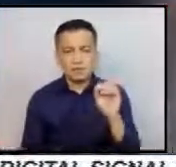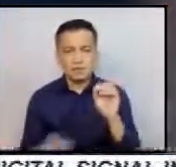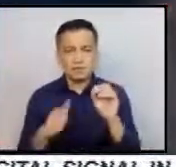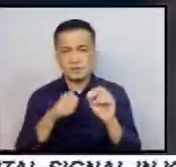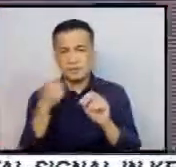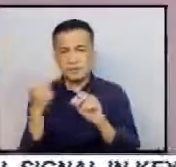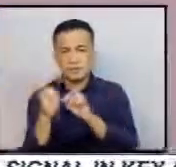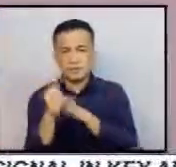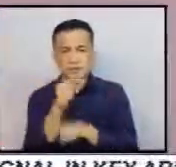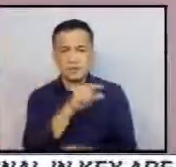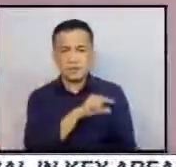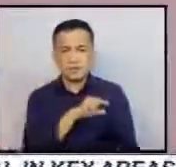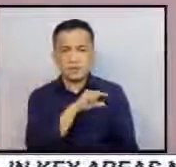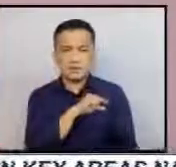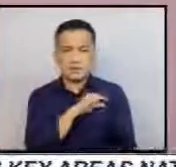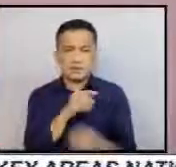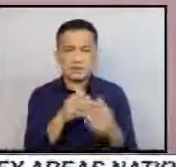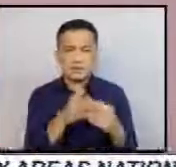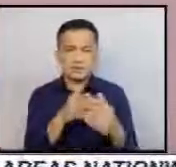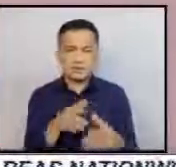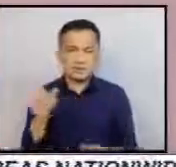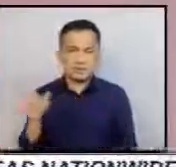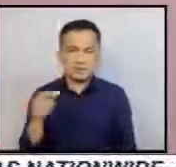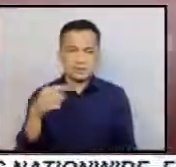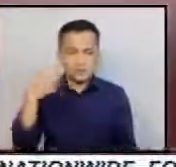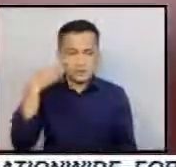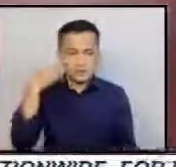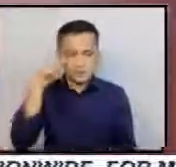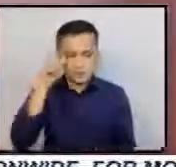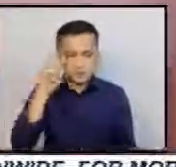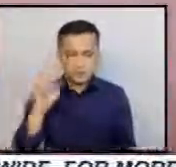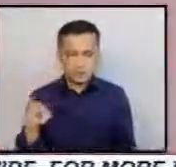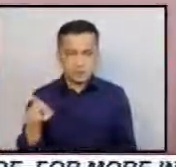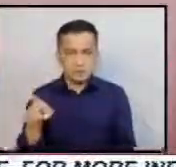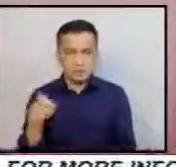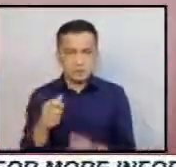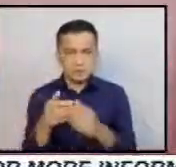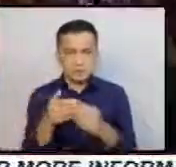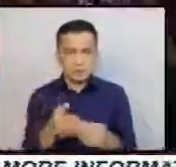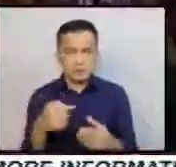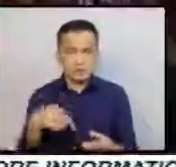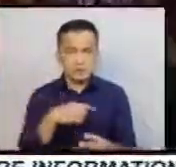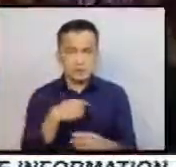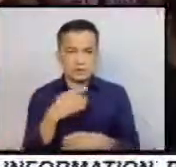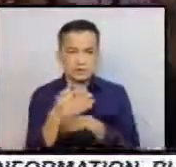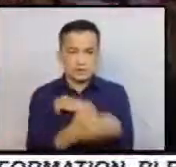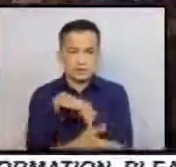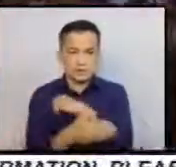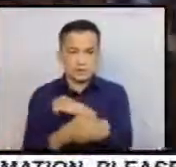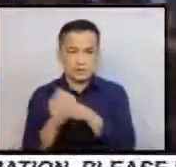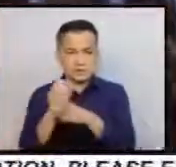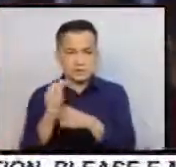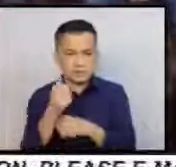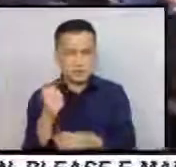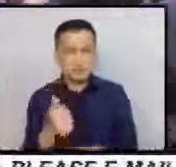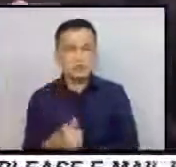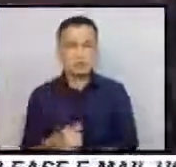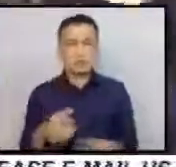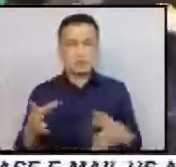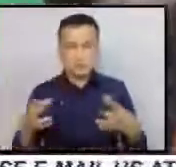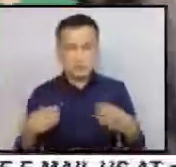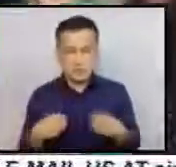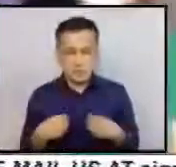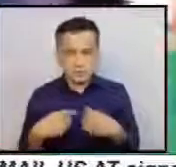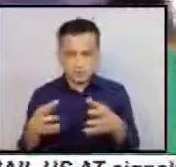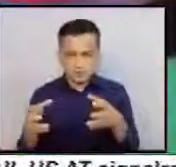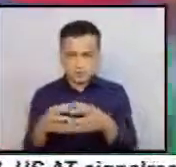Senator Lacson. Siya po ang leader by example na dapat pumamuno sa ating bansa. Wala na pong iba. Bagay na tanggap naman ang kampo ng isa pang